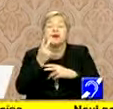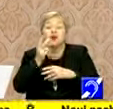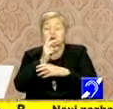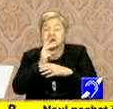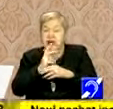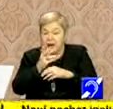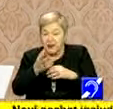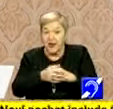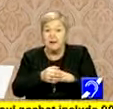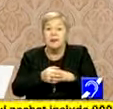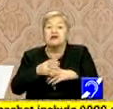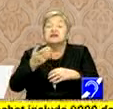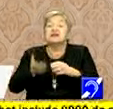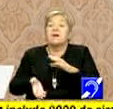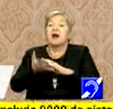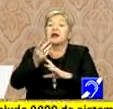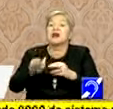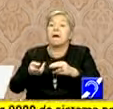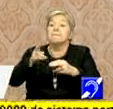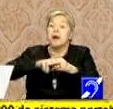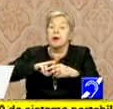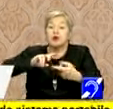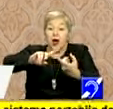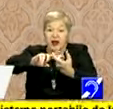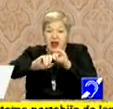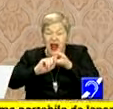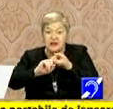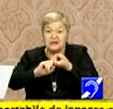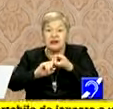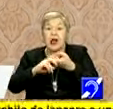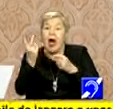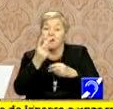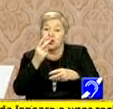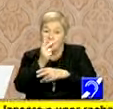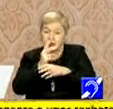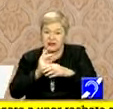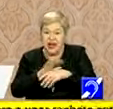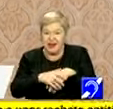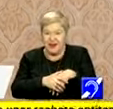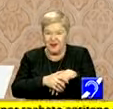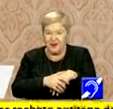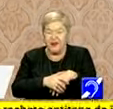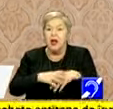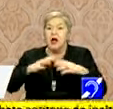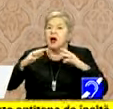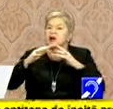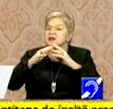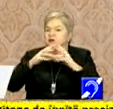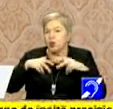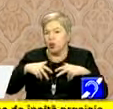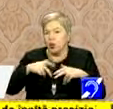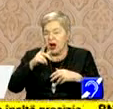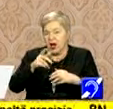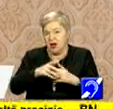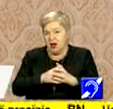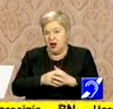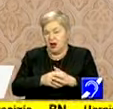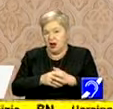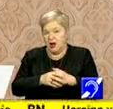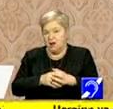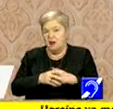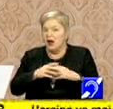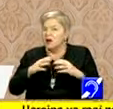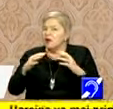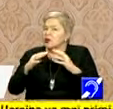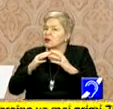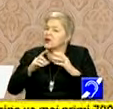putea întări și mai mult relațiile bilaterale dintre cele două state. În ceea ce privește războiul din Ucraina, război